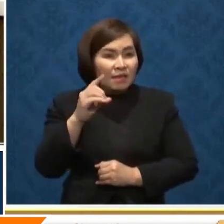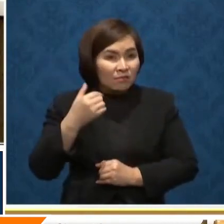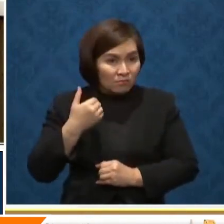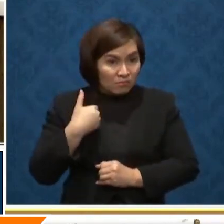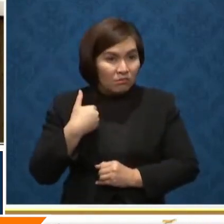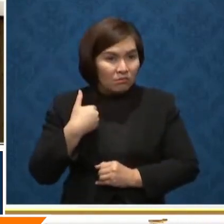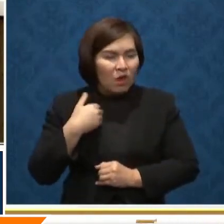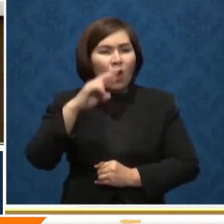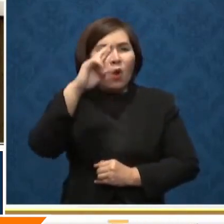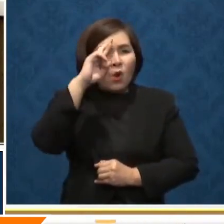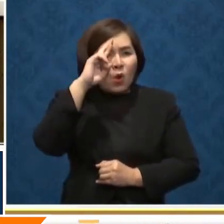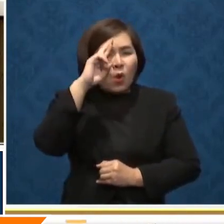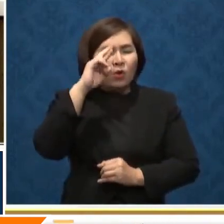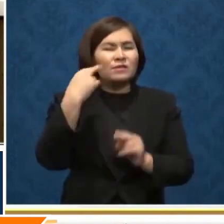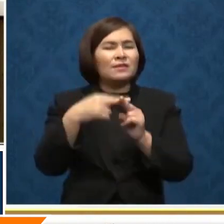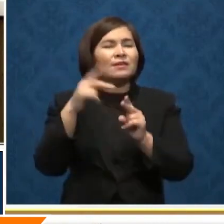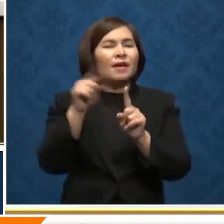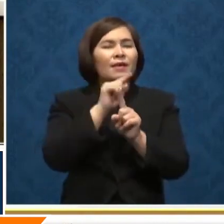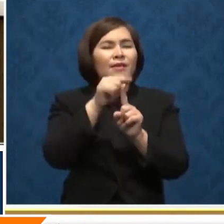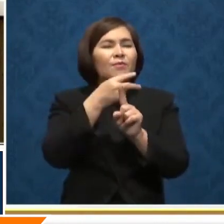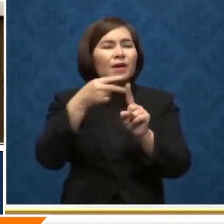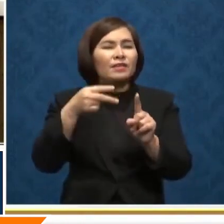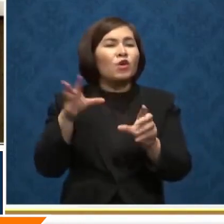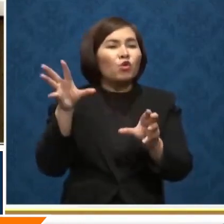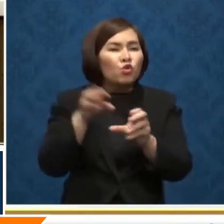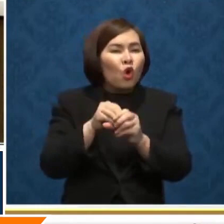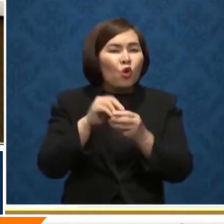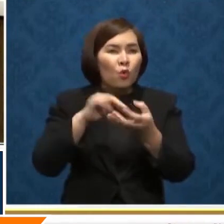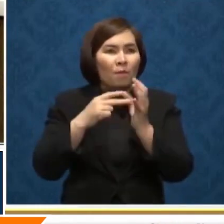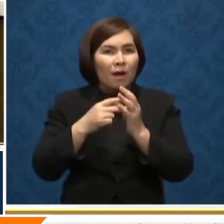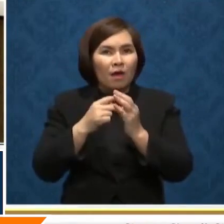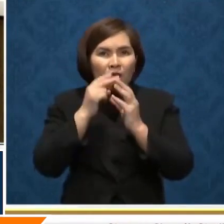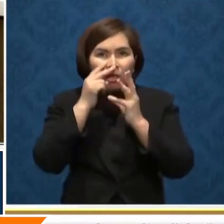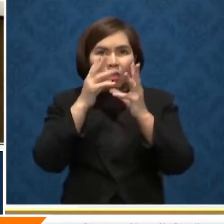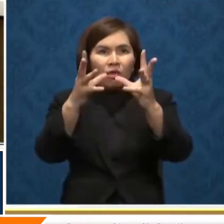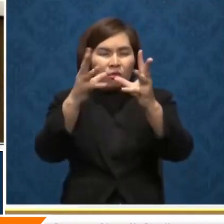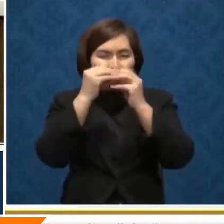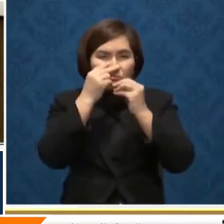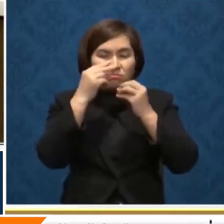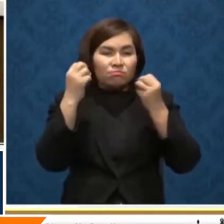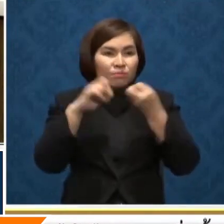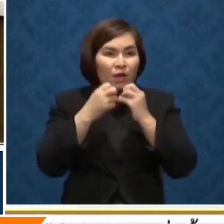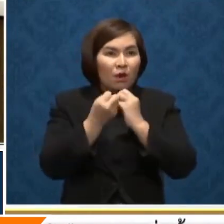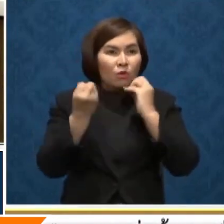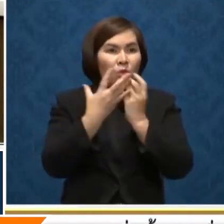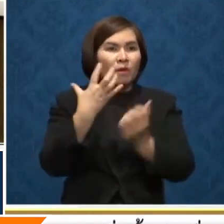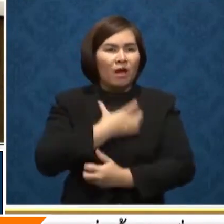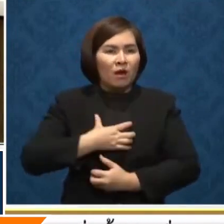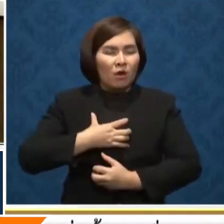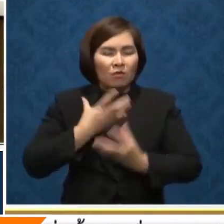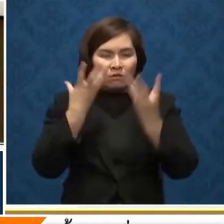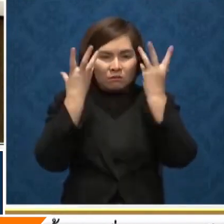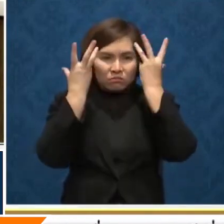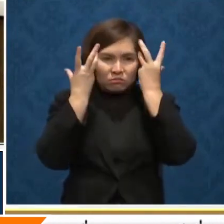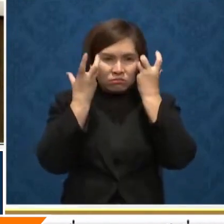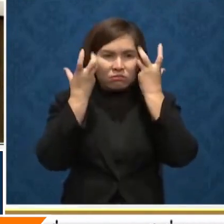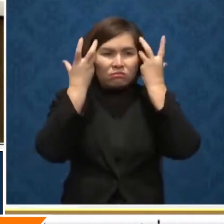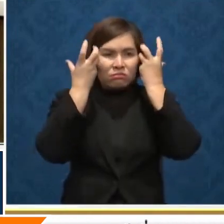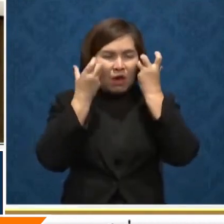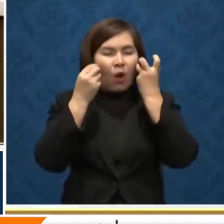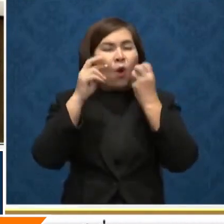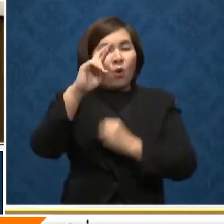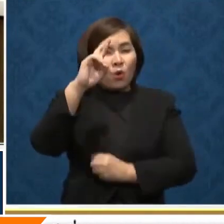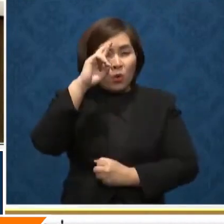นะคะก็คือโรค Post Traumatic Stress Disorder หรือว่าโรคเครียดภายหลังเผชิญเหตุการณ์สะเทือนขวัญซึ่งโรคนี้เนี่ยหลายๆค